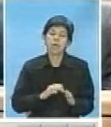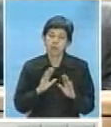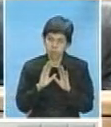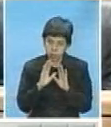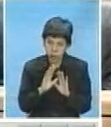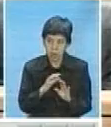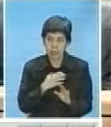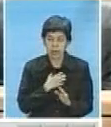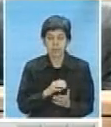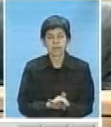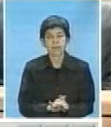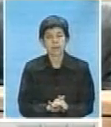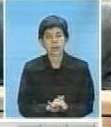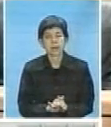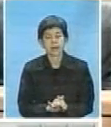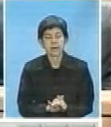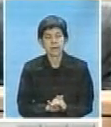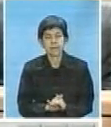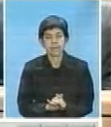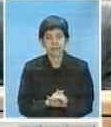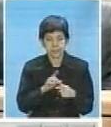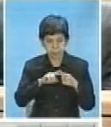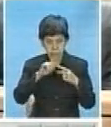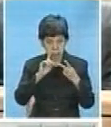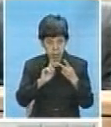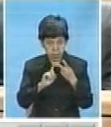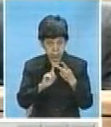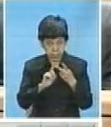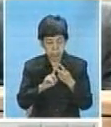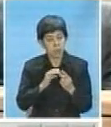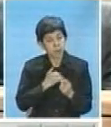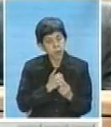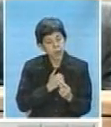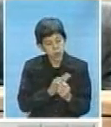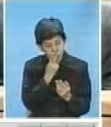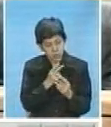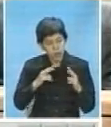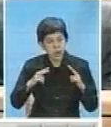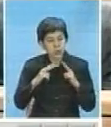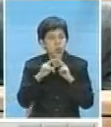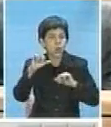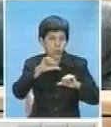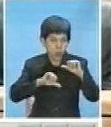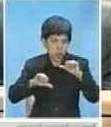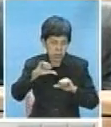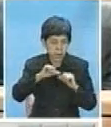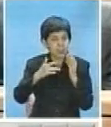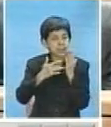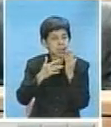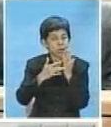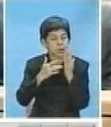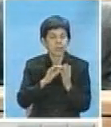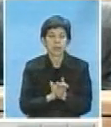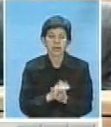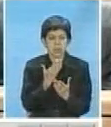ราบเรื่องต่อไปที่ผมคงจะต้องพูดก็คือเรื่องที่ผมอ่านดูในเรื่องของกระทรวงวิทยาศาสตร์และเทคโนโลยีนะครับถูกตัดง